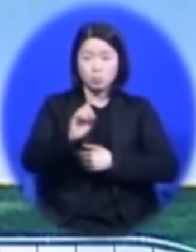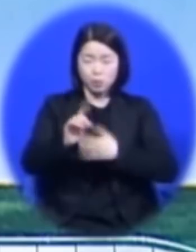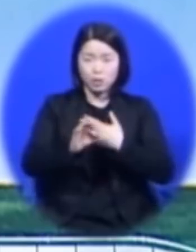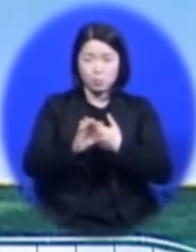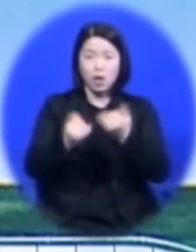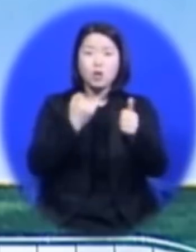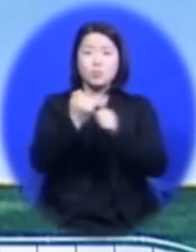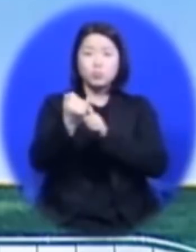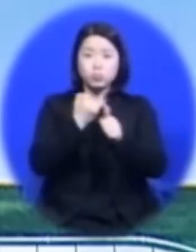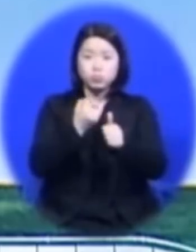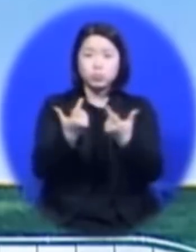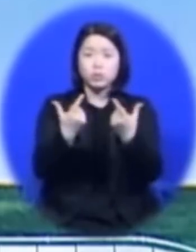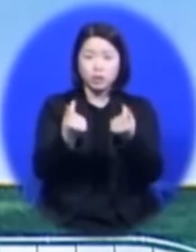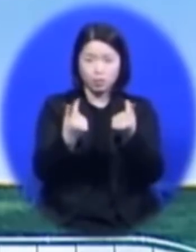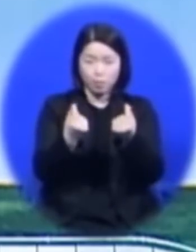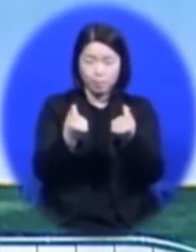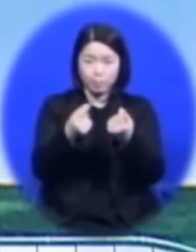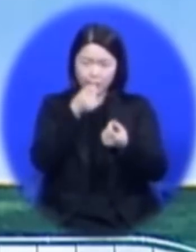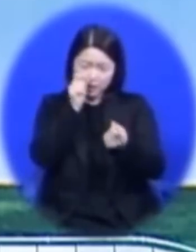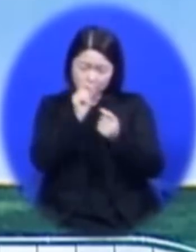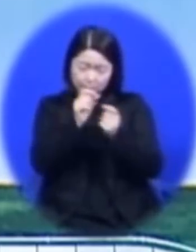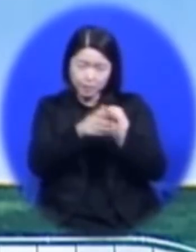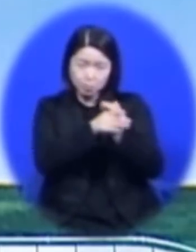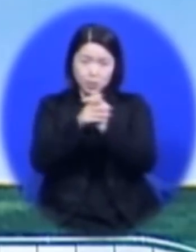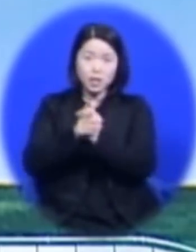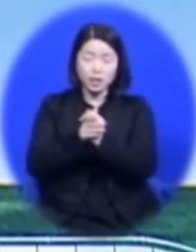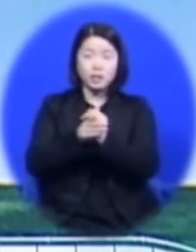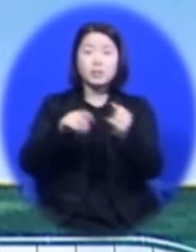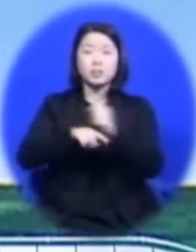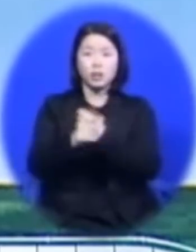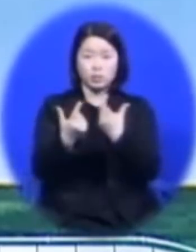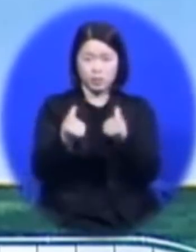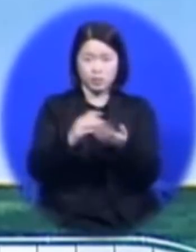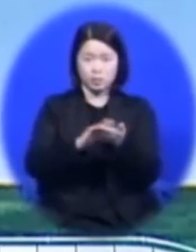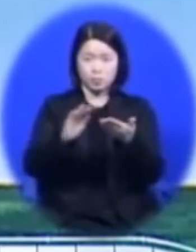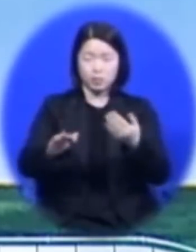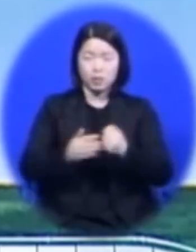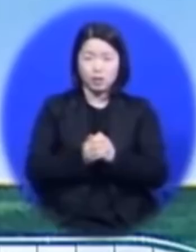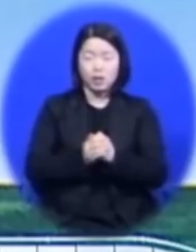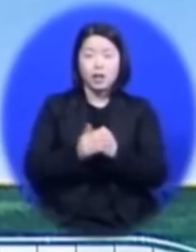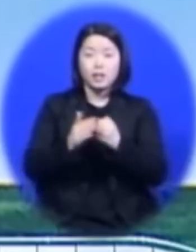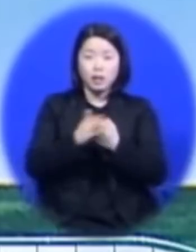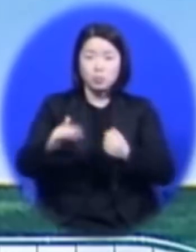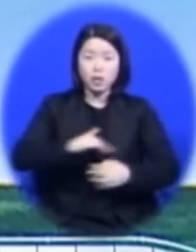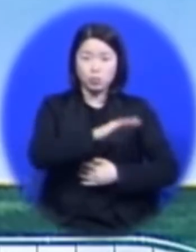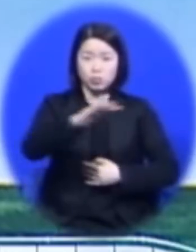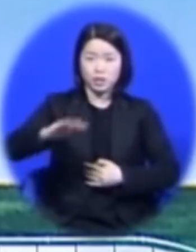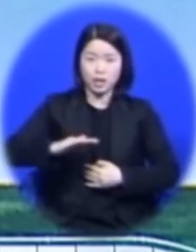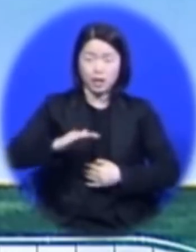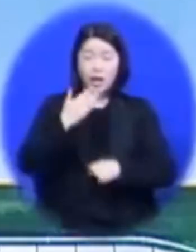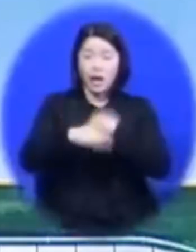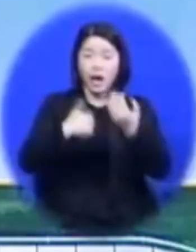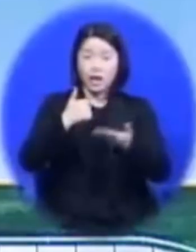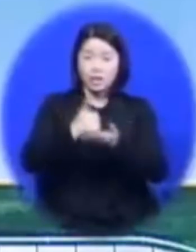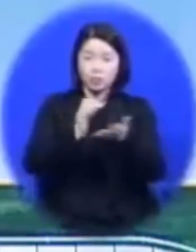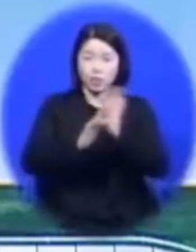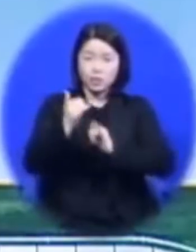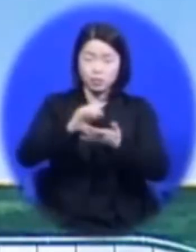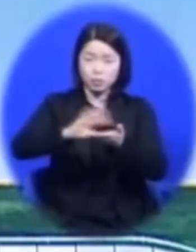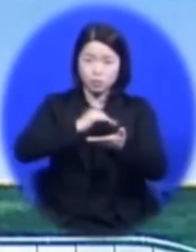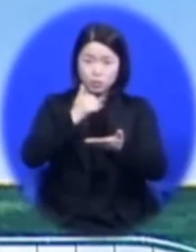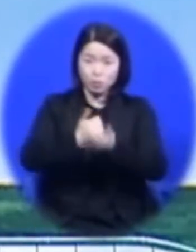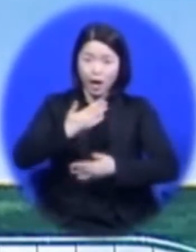관계처럼 그렇게 치밀하다 는 것을 말하는 겁니다 그러므로 우리가 하나님과 예수 그리스도를